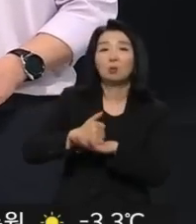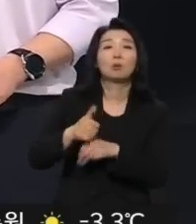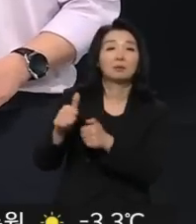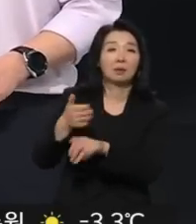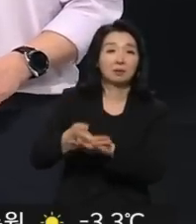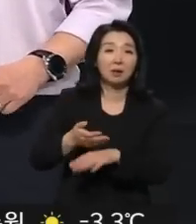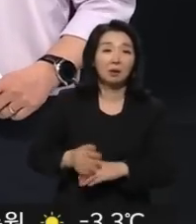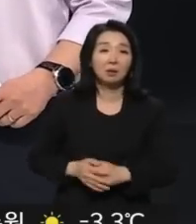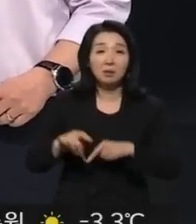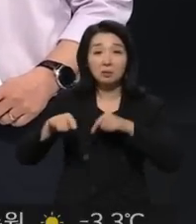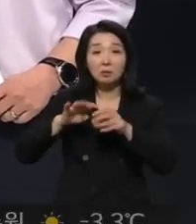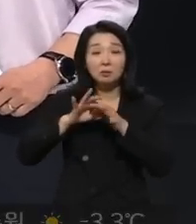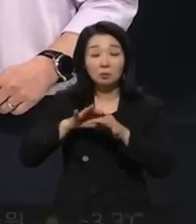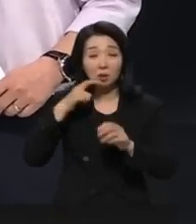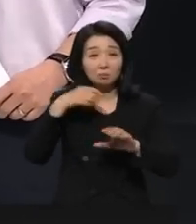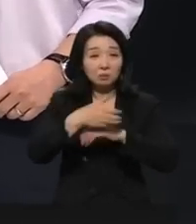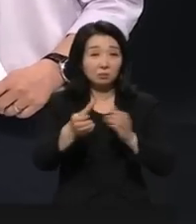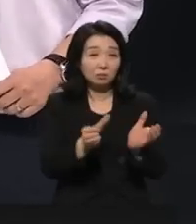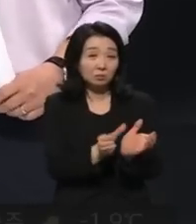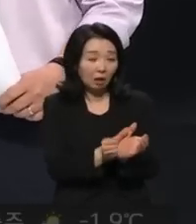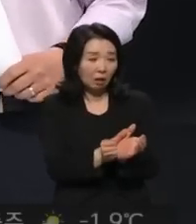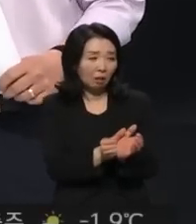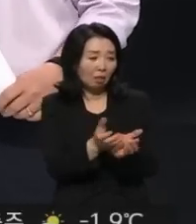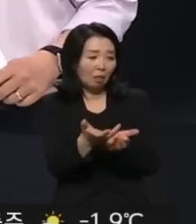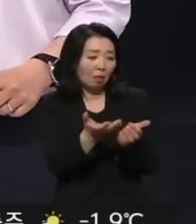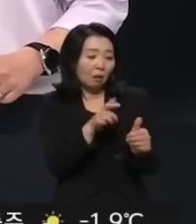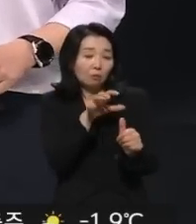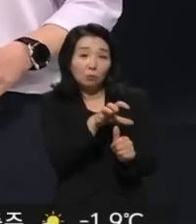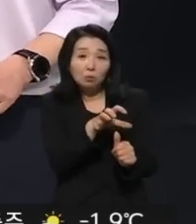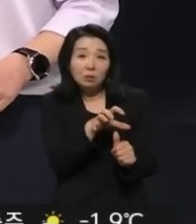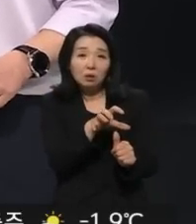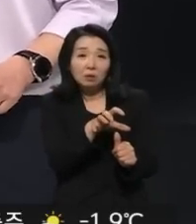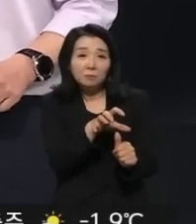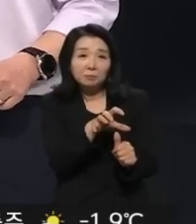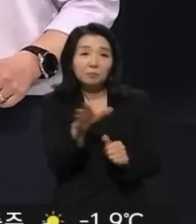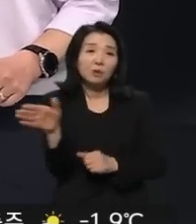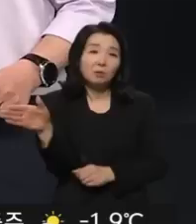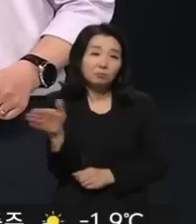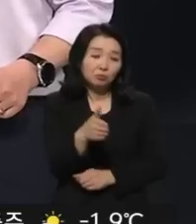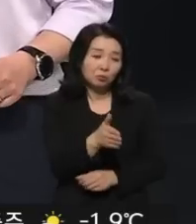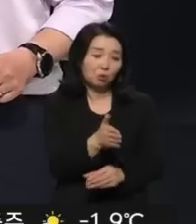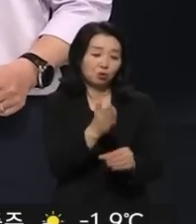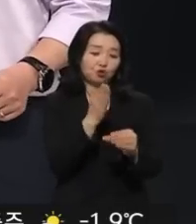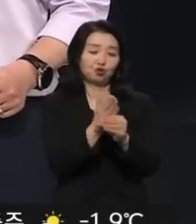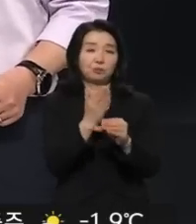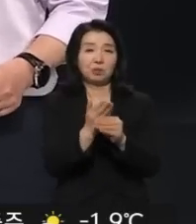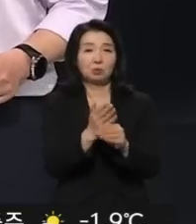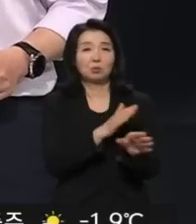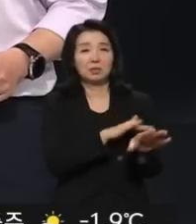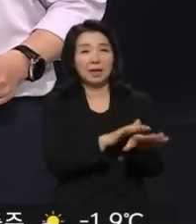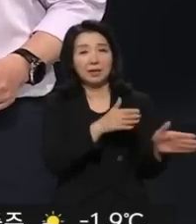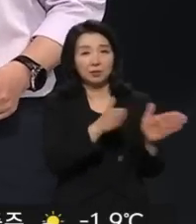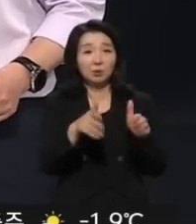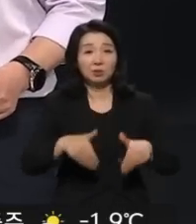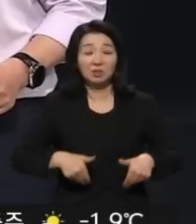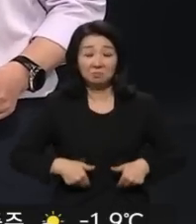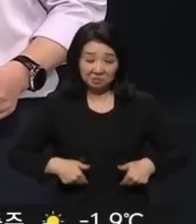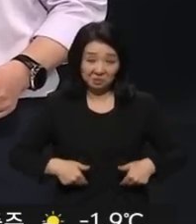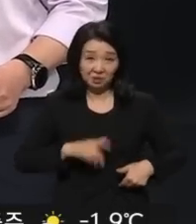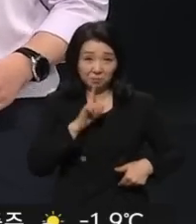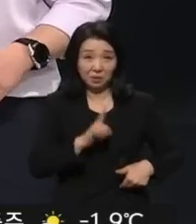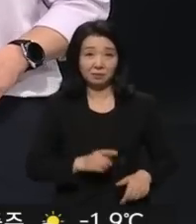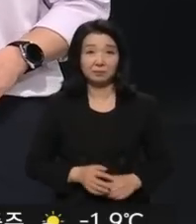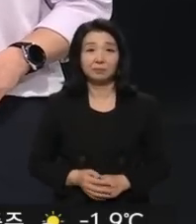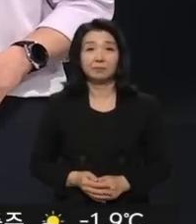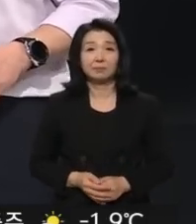셈인데요. 정치권에선 민주당이 통제 가능한 것부터 중심을 잡고 정리를 해나가야 한다.